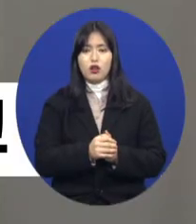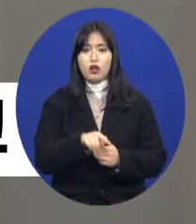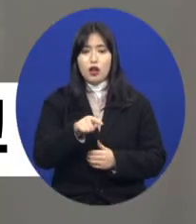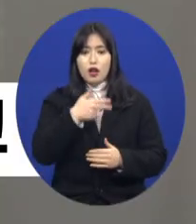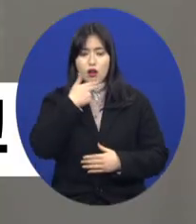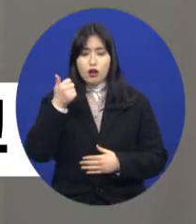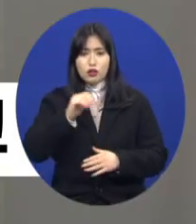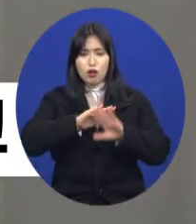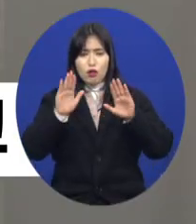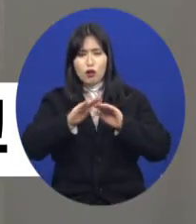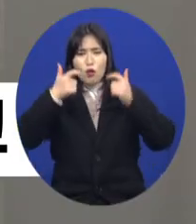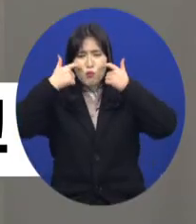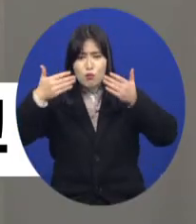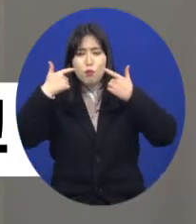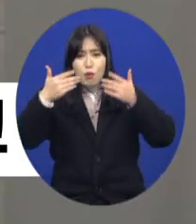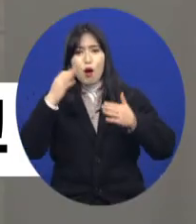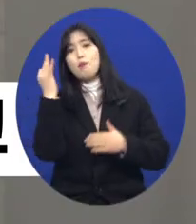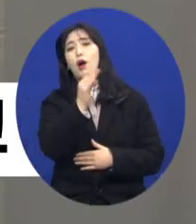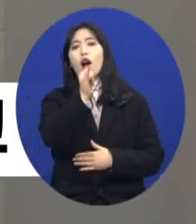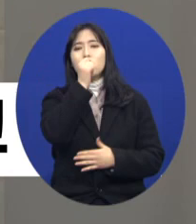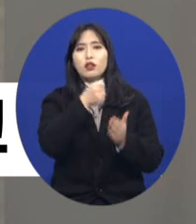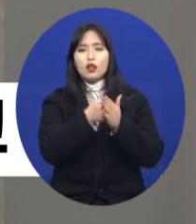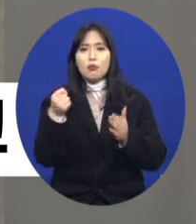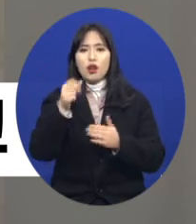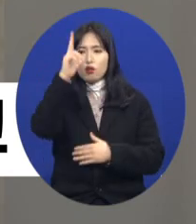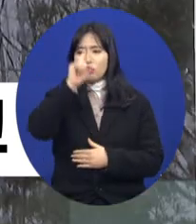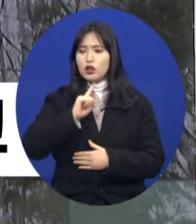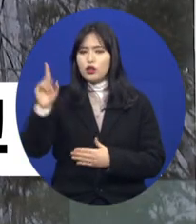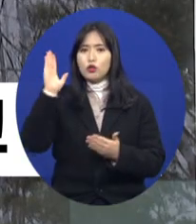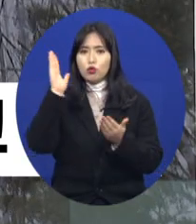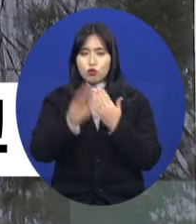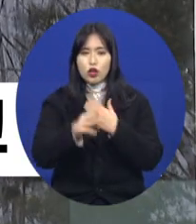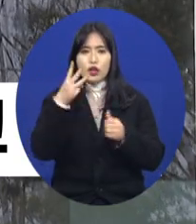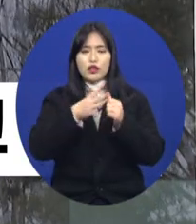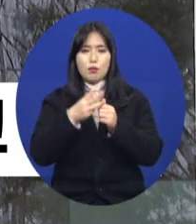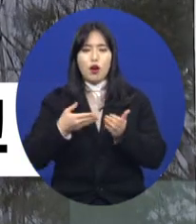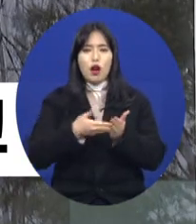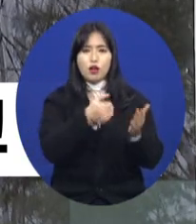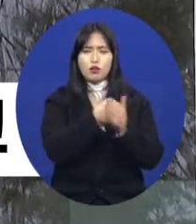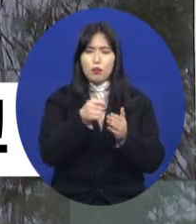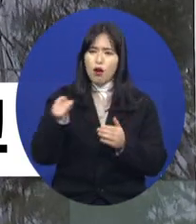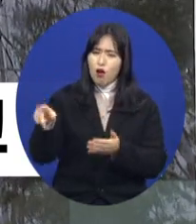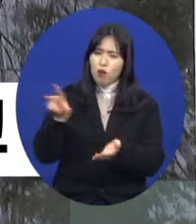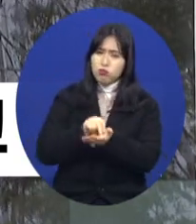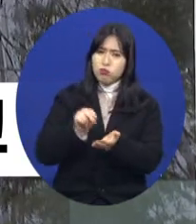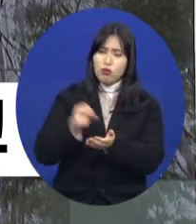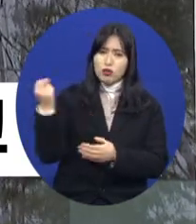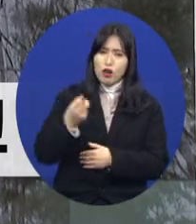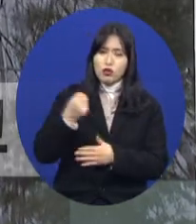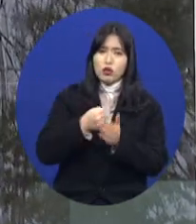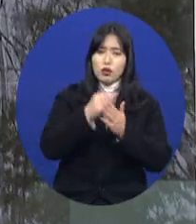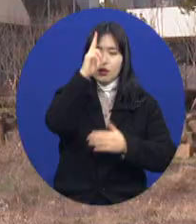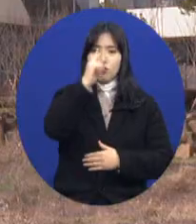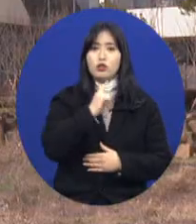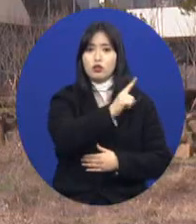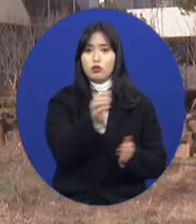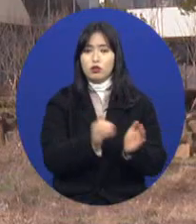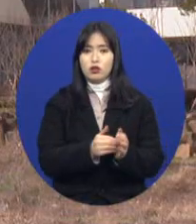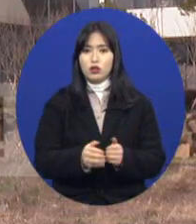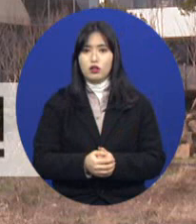분명히 보인다 며 경찰에 신고한 뒤 세 번째로 항의하자 호텔 측은 이들이 소란에 피운다 며 경찰에 신고했습니다